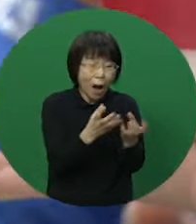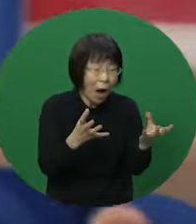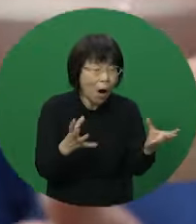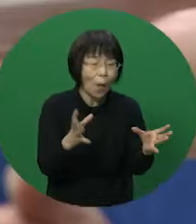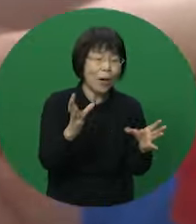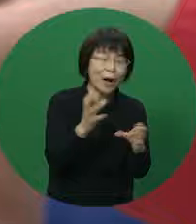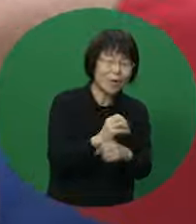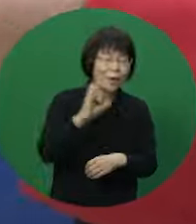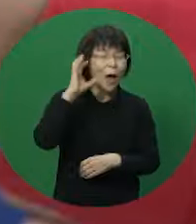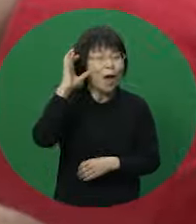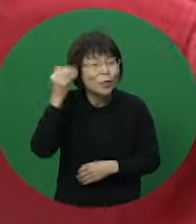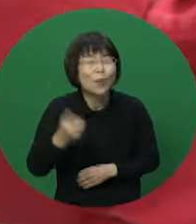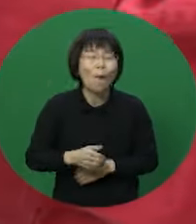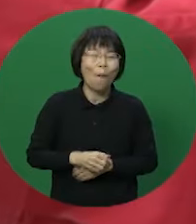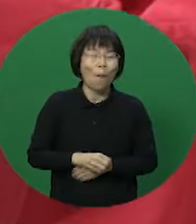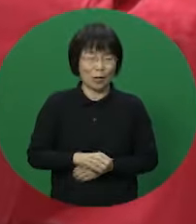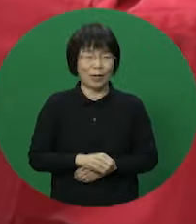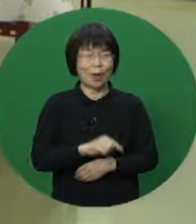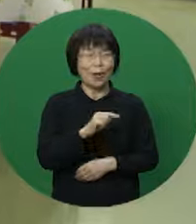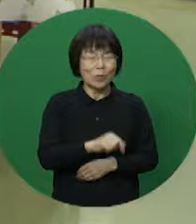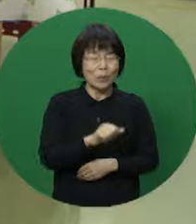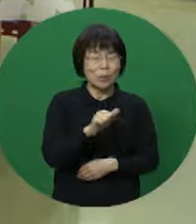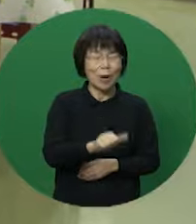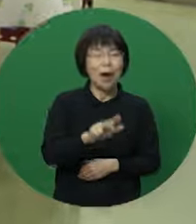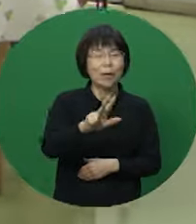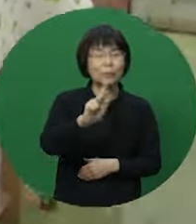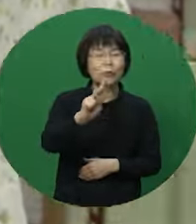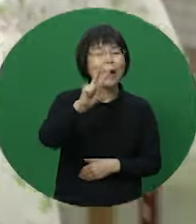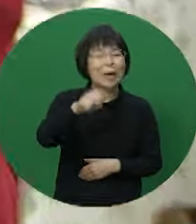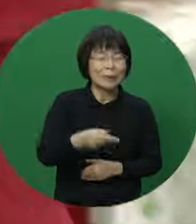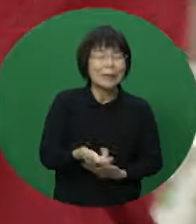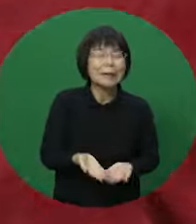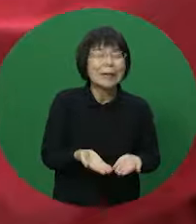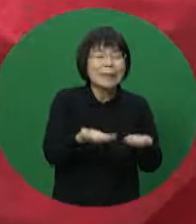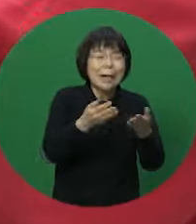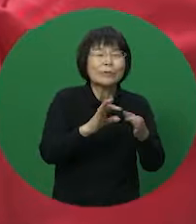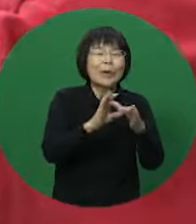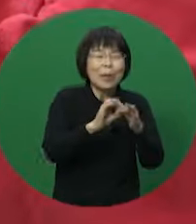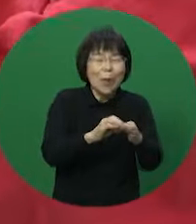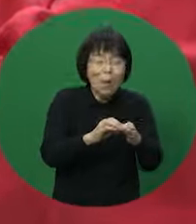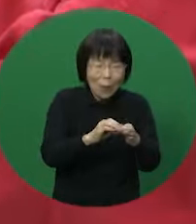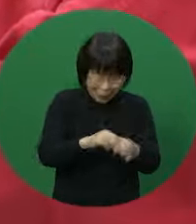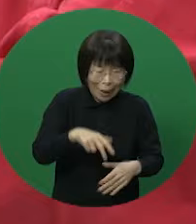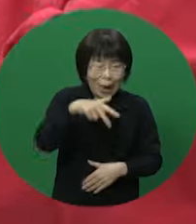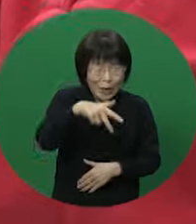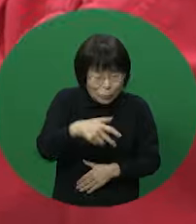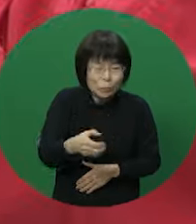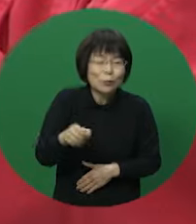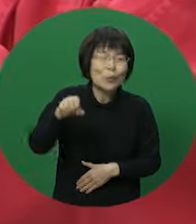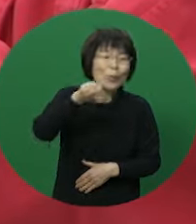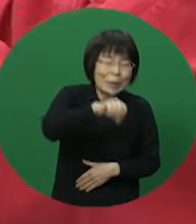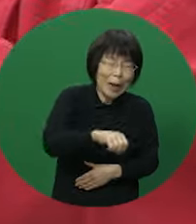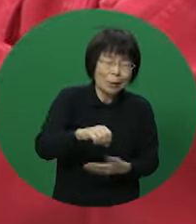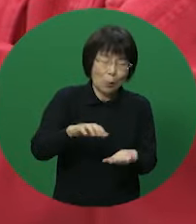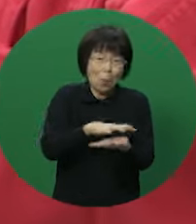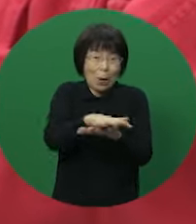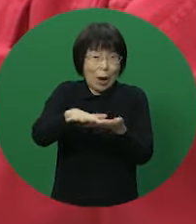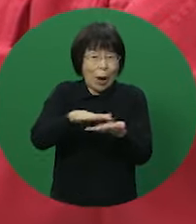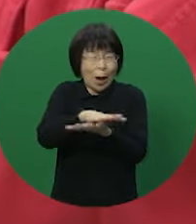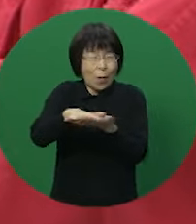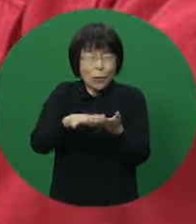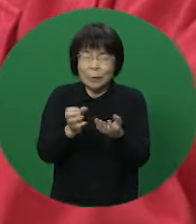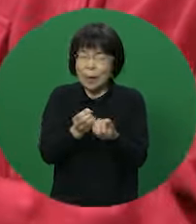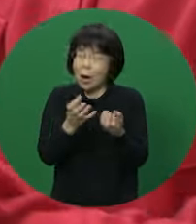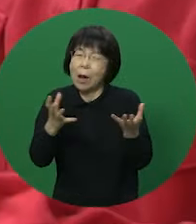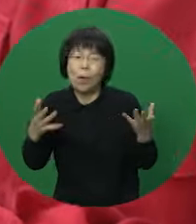でもこれですごい違いが、 すごい。 石鹸っていうのが弱アルカリ性なので、はい、お酢、酸性のお酢を入れると中